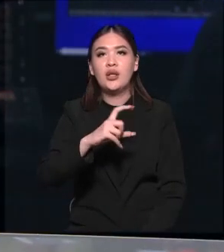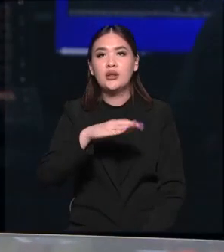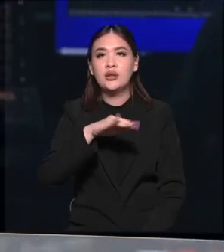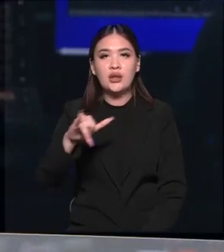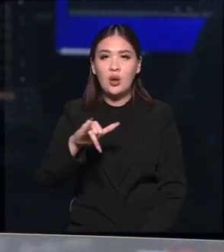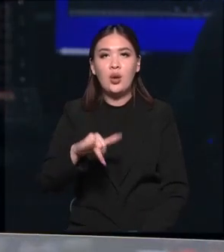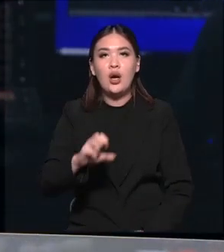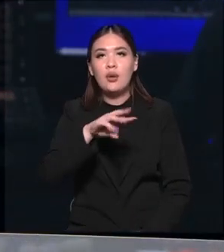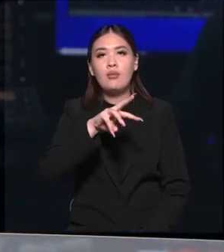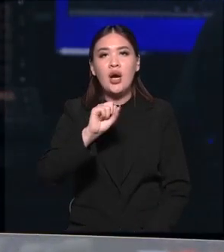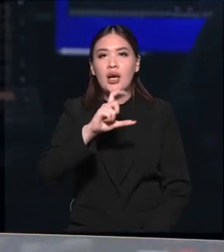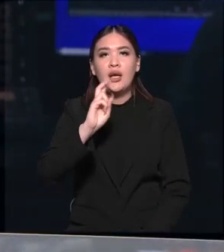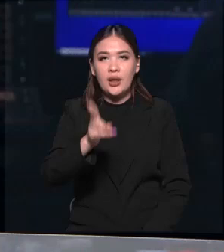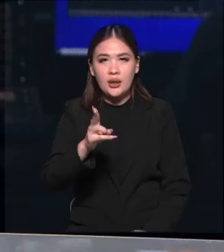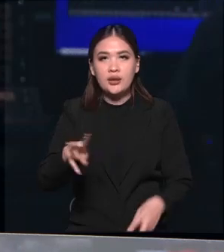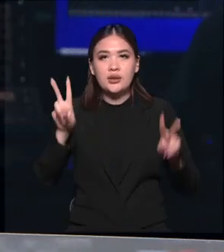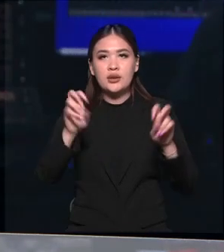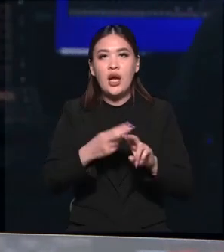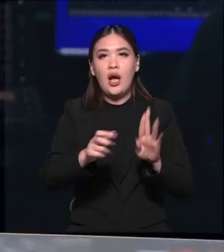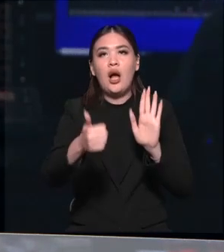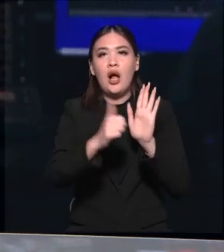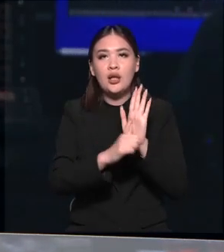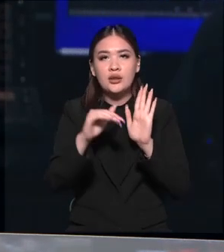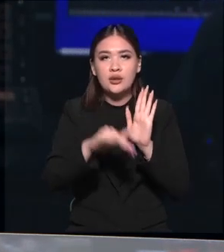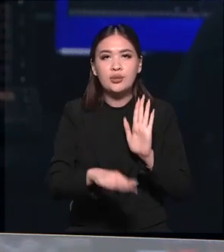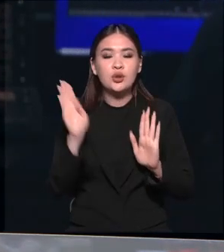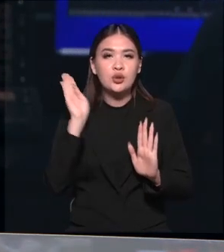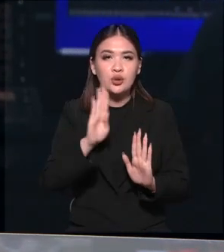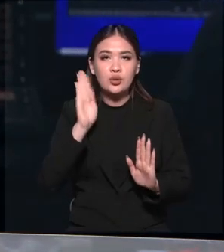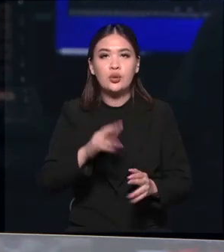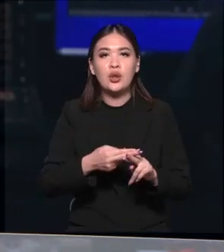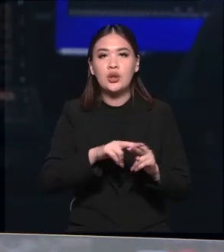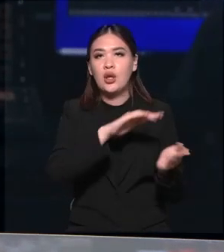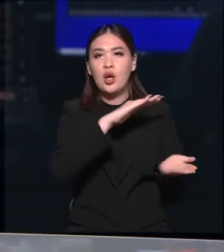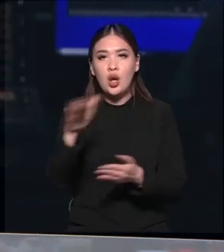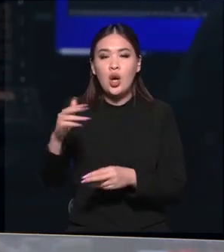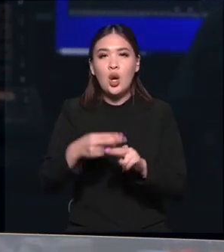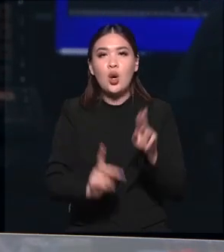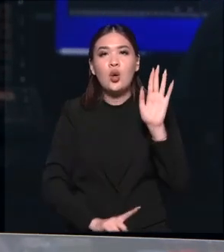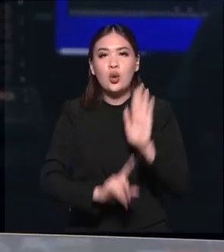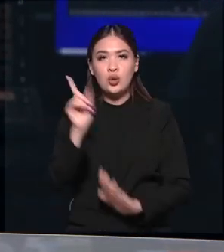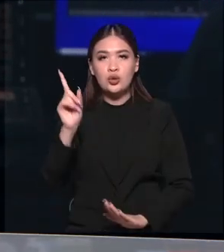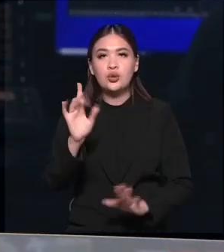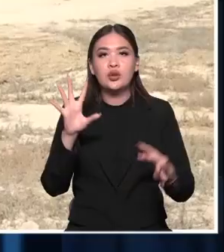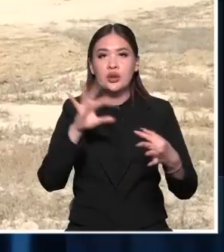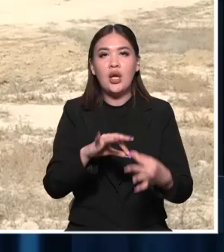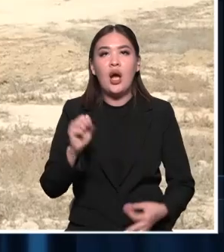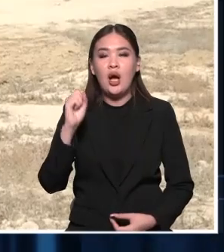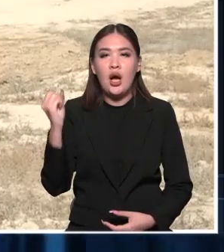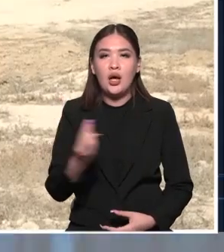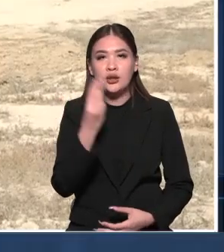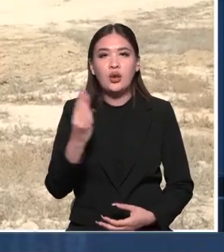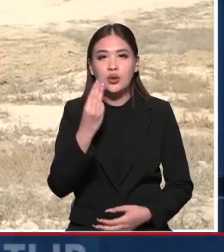Маңғыстаудағы майы комбинатында тәулігіне 6000 текше метр су тұтататын қондырғы іске қосылды. Бұл Ақтаудағы су тапшылығын азайту